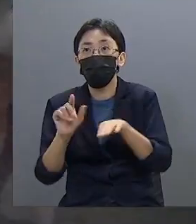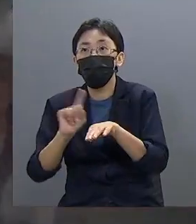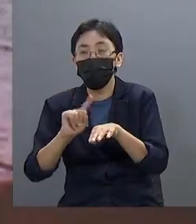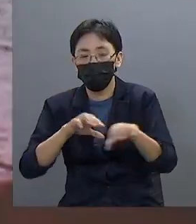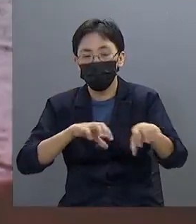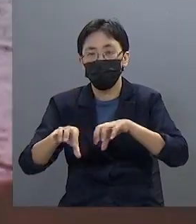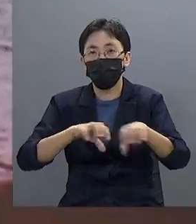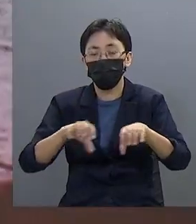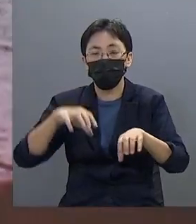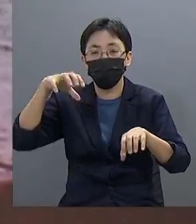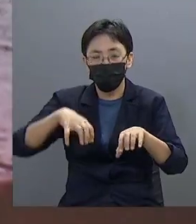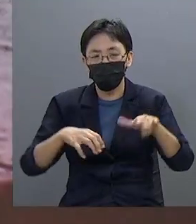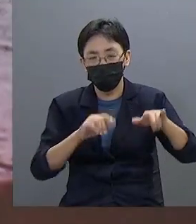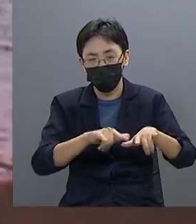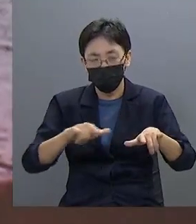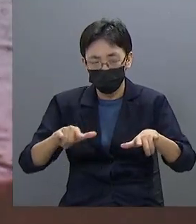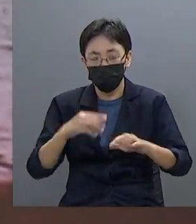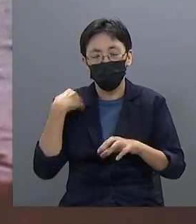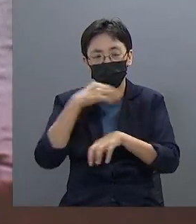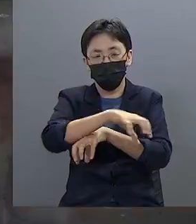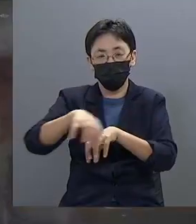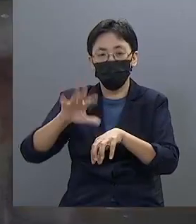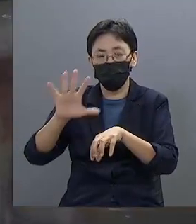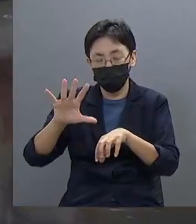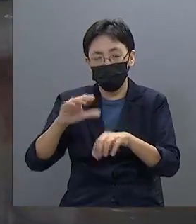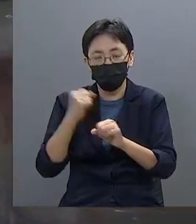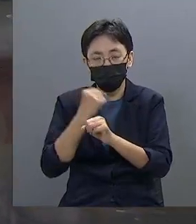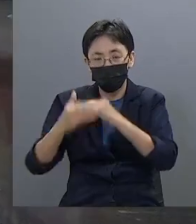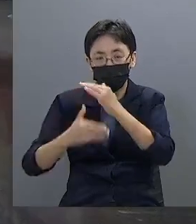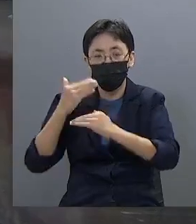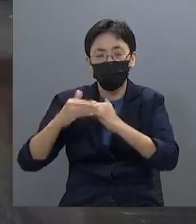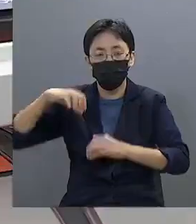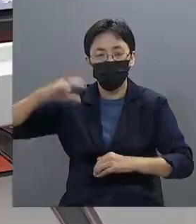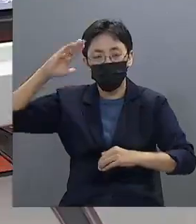โดรน5หน่วยด้วยกันค่ะเพื่อเสริมศักยภาพของกองทัพนั่นเองค่ะ ค่ะขอบคุณค่ะ